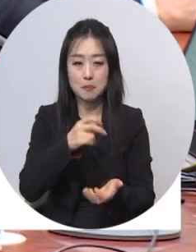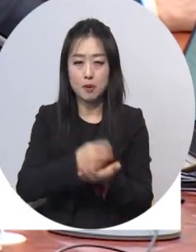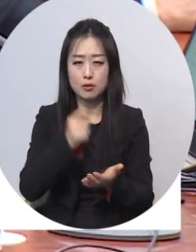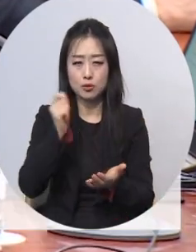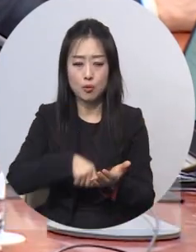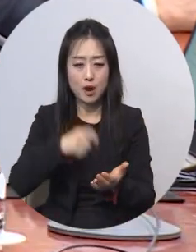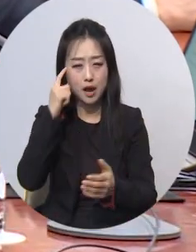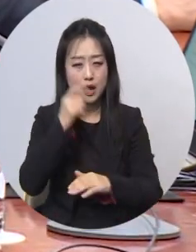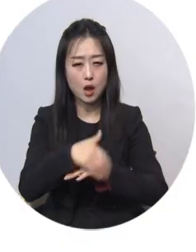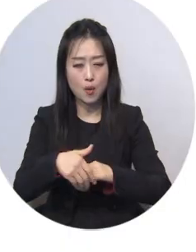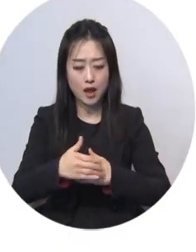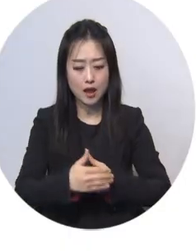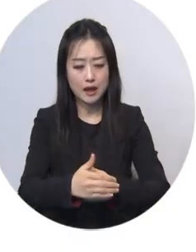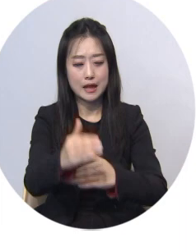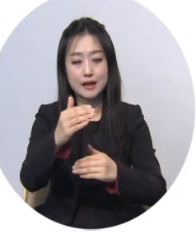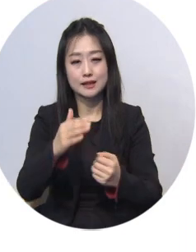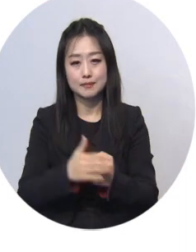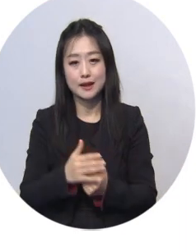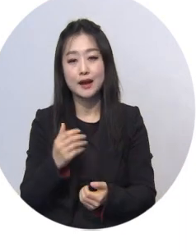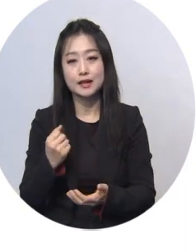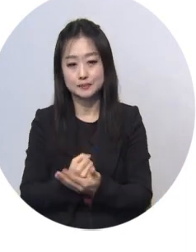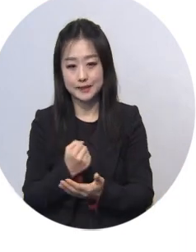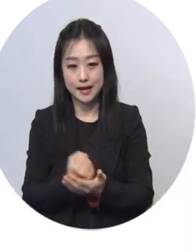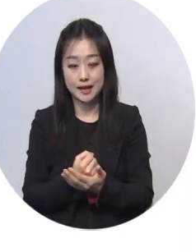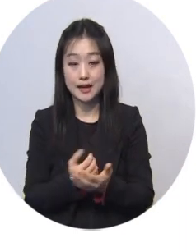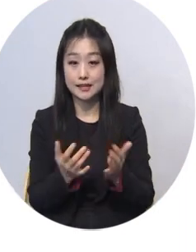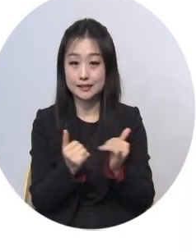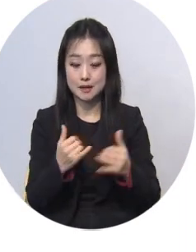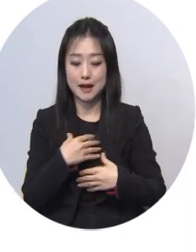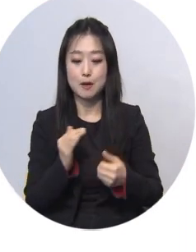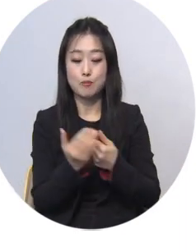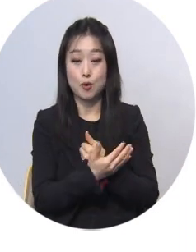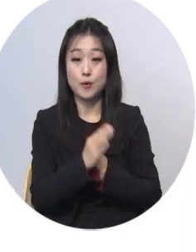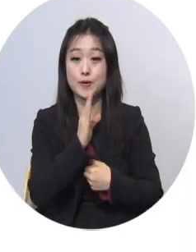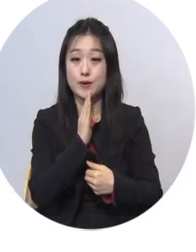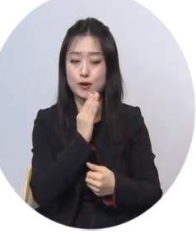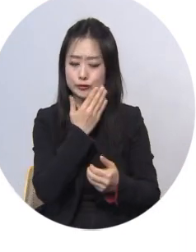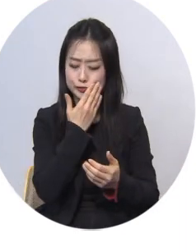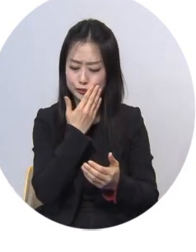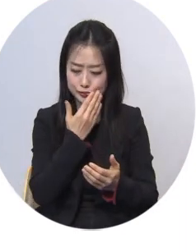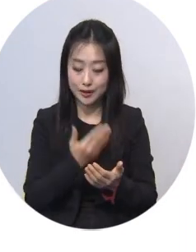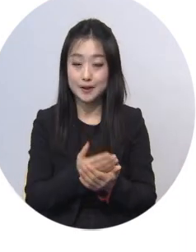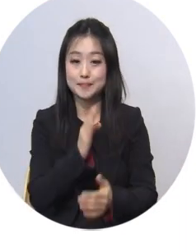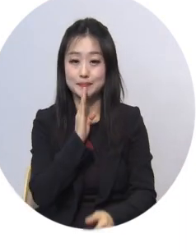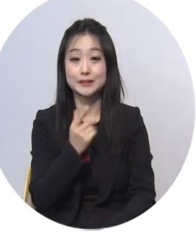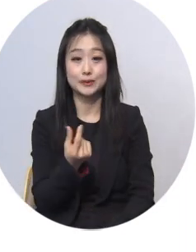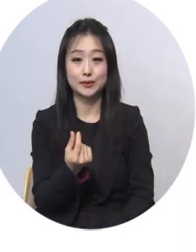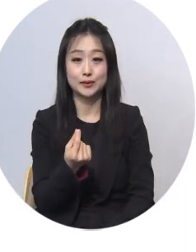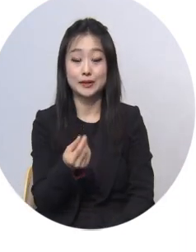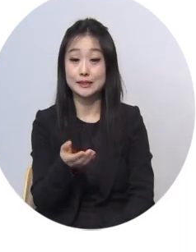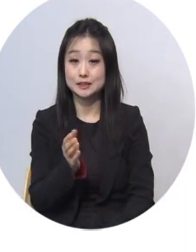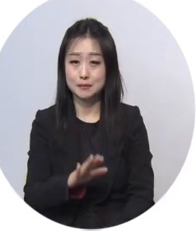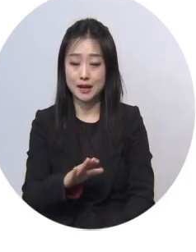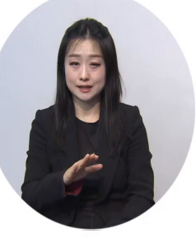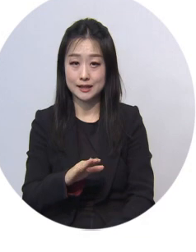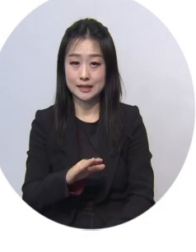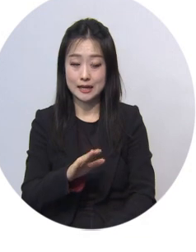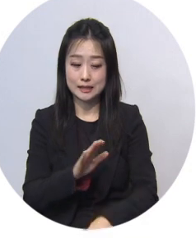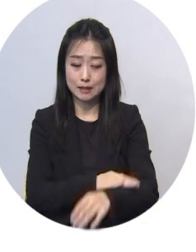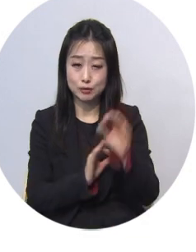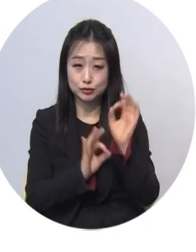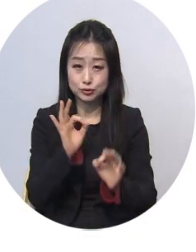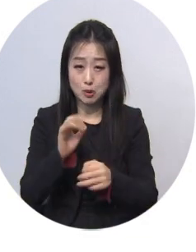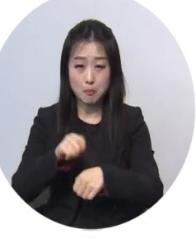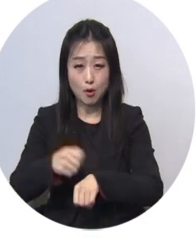아쉬움을 토로했습니다. 윤 대통령은 근로자의 안전이 중요함은 더 이상 말할 필요가 없다면서도 처벌만이 능사는